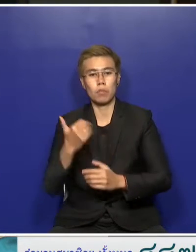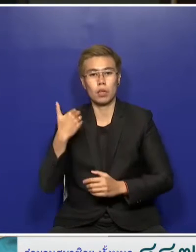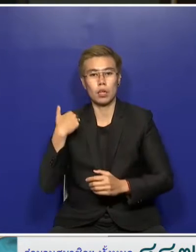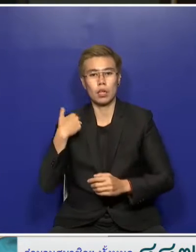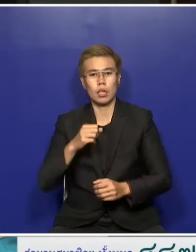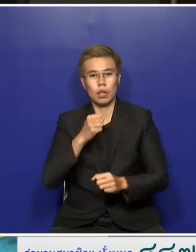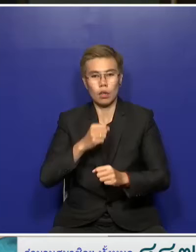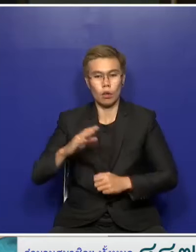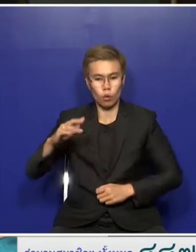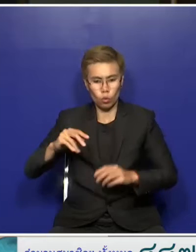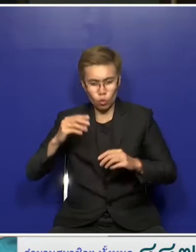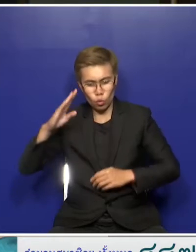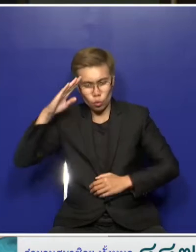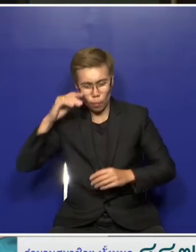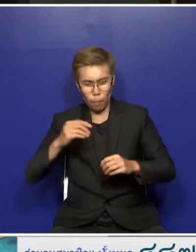แต่ไลไปเป attempts